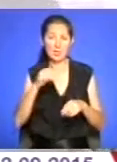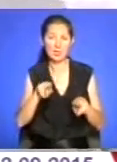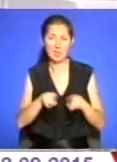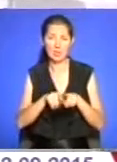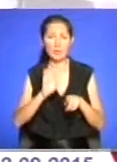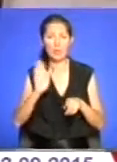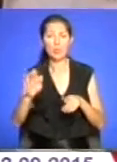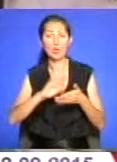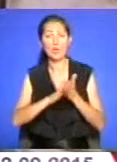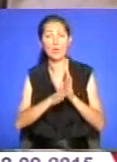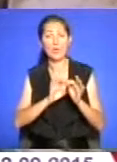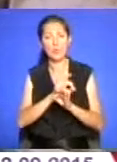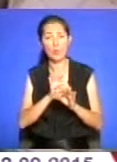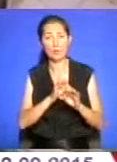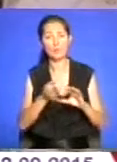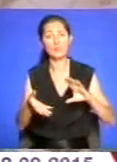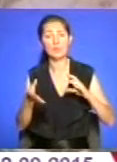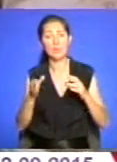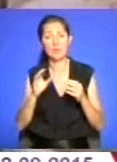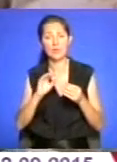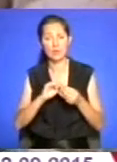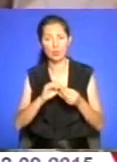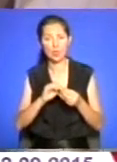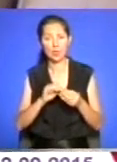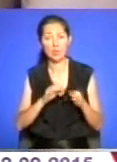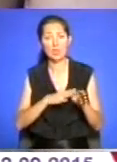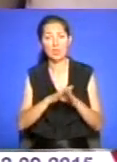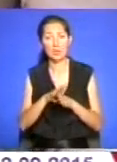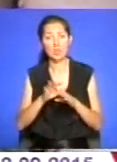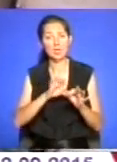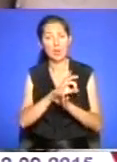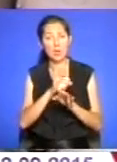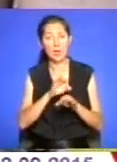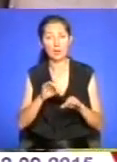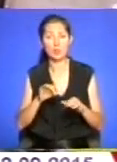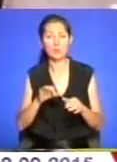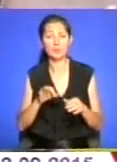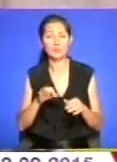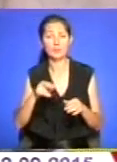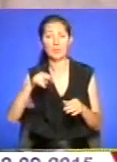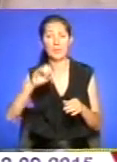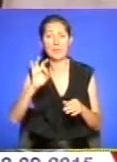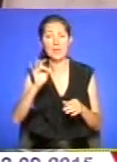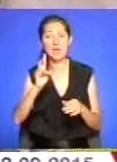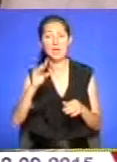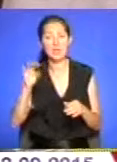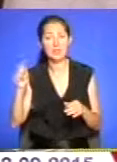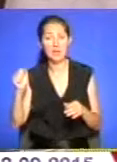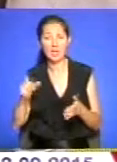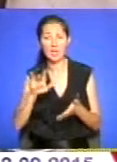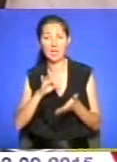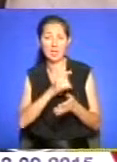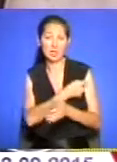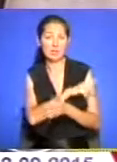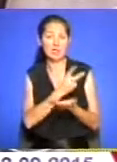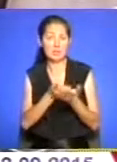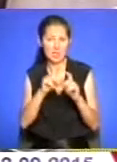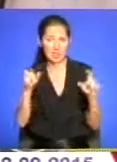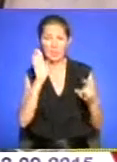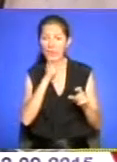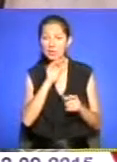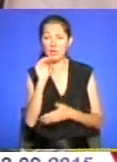проекту. Внаслідок реалізації проекту так званого перинатальних центрів матері дитини, який